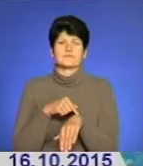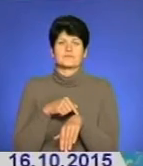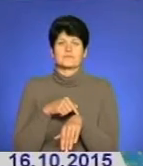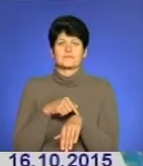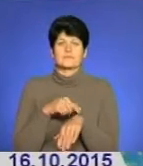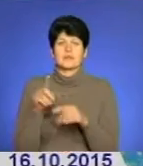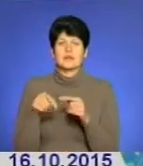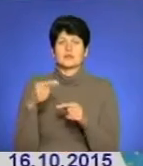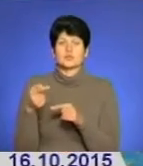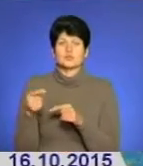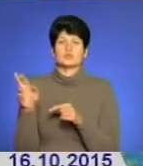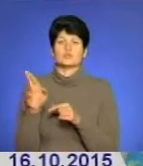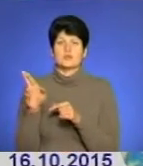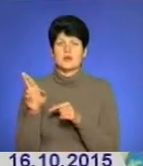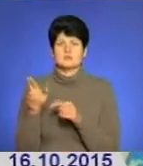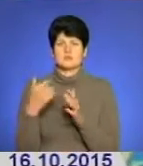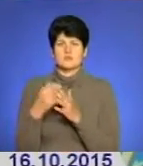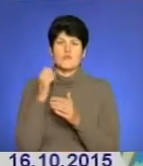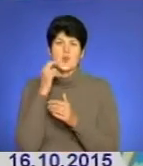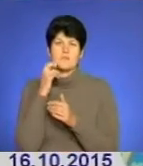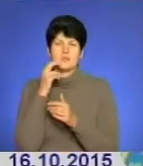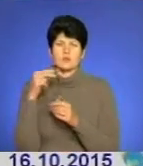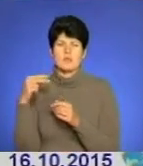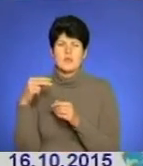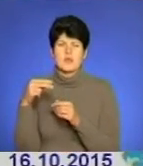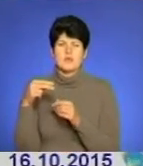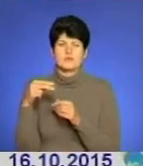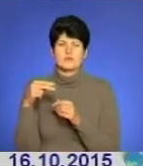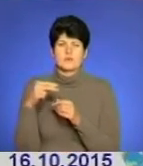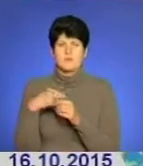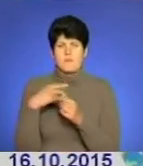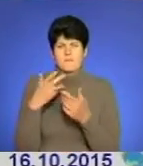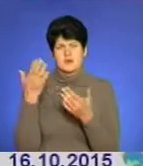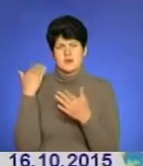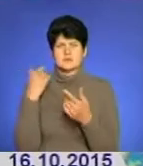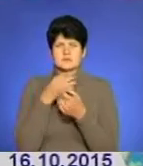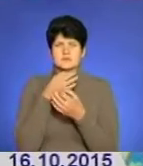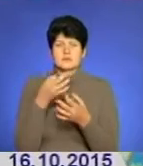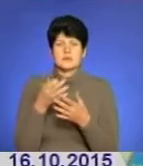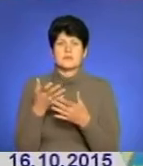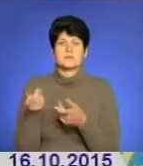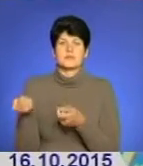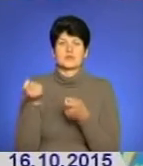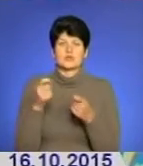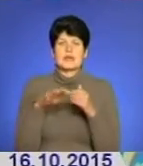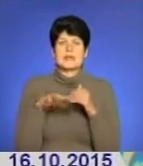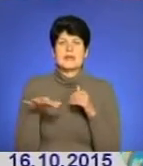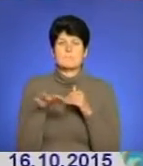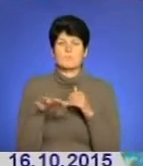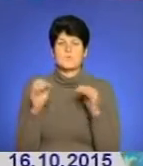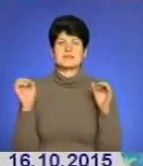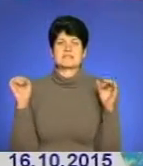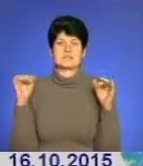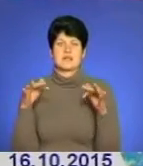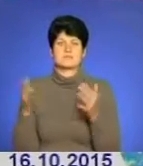десь наступної п'ятницю, десь обідню перерву, попередньо проінформуємо, вона прибуде на площу, де ми